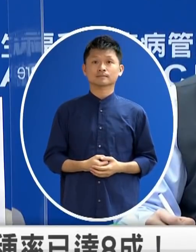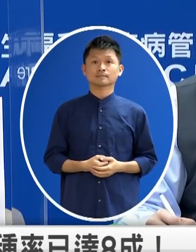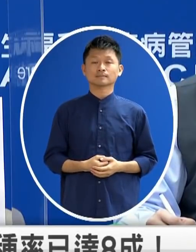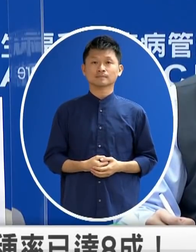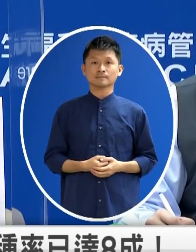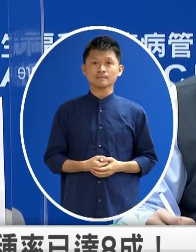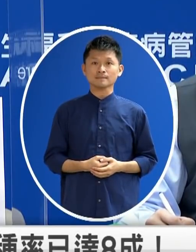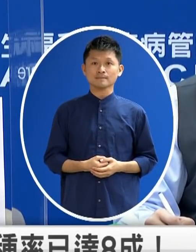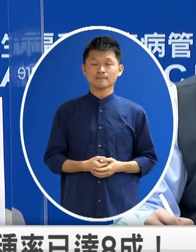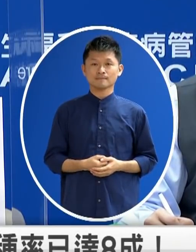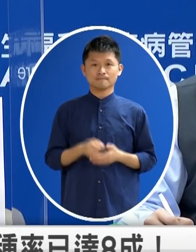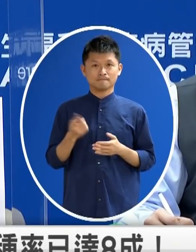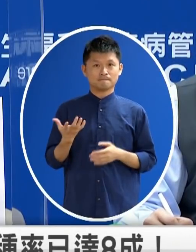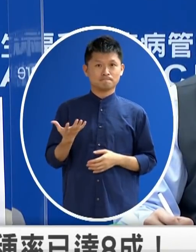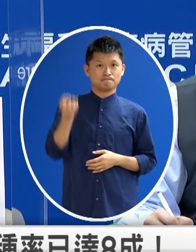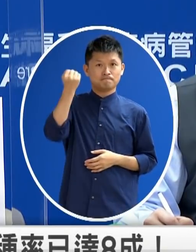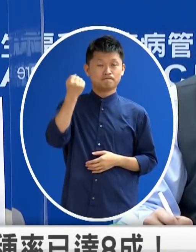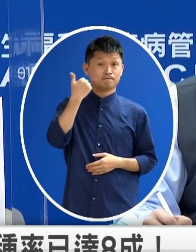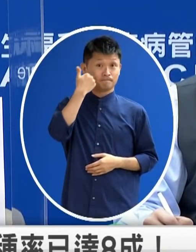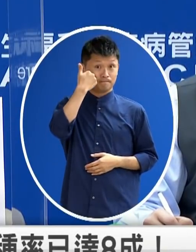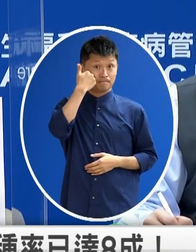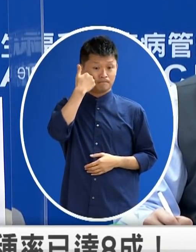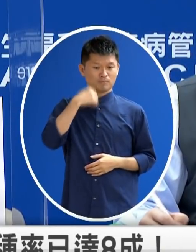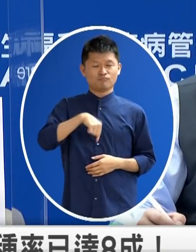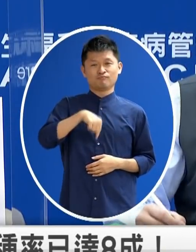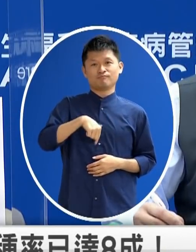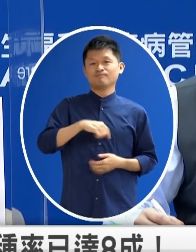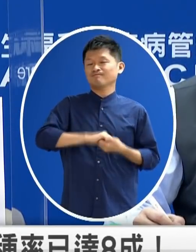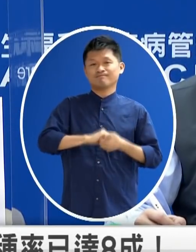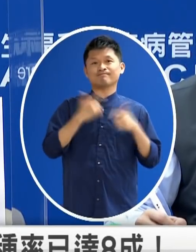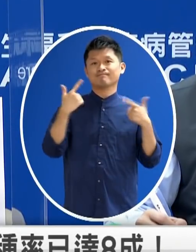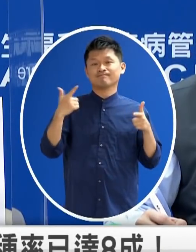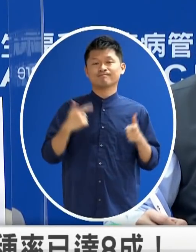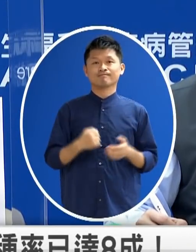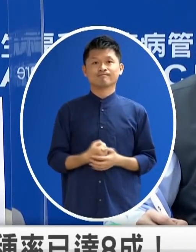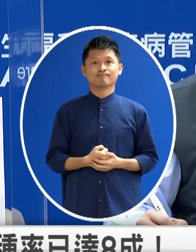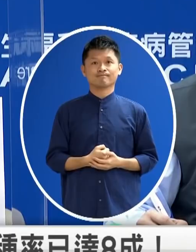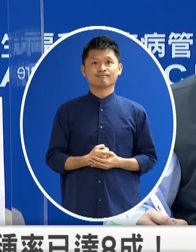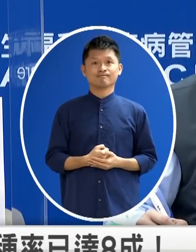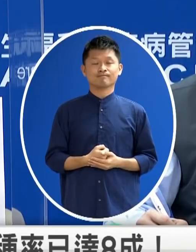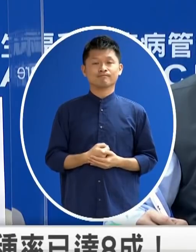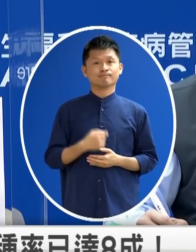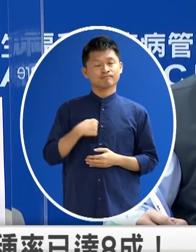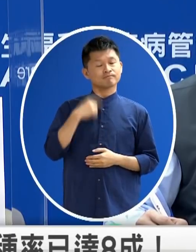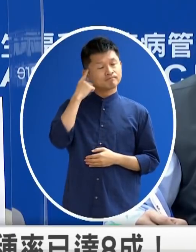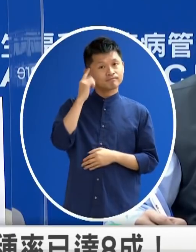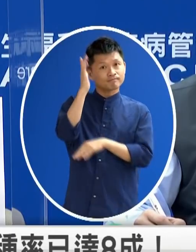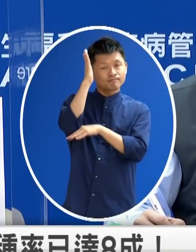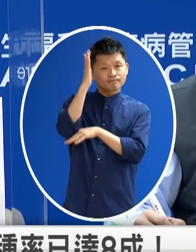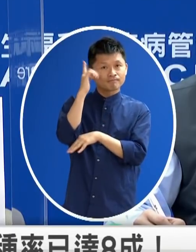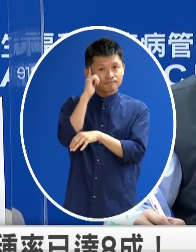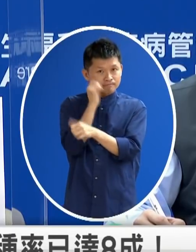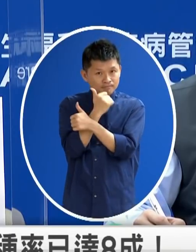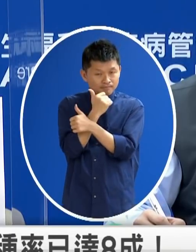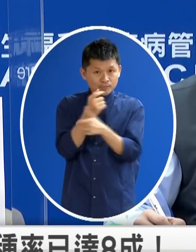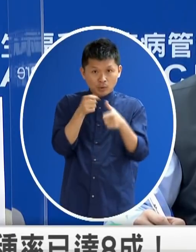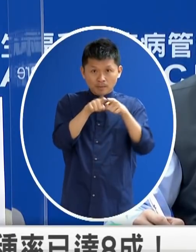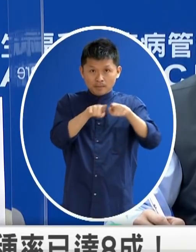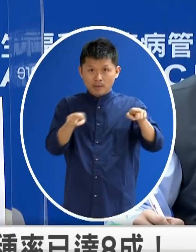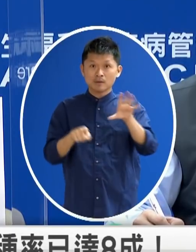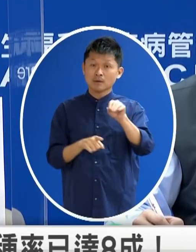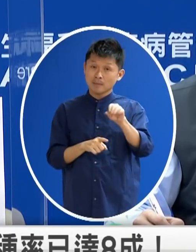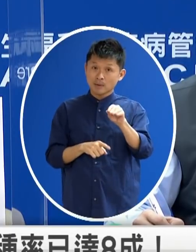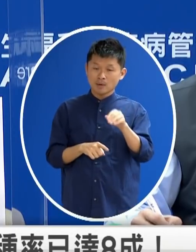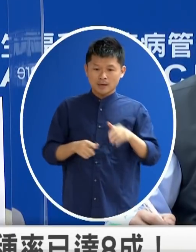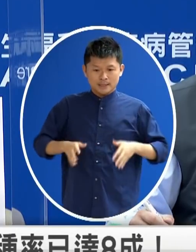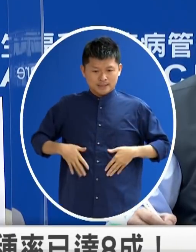部分的决定权恐怕不在我们这边了哈，不过我相信好，政府一定会考虑一个公平性哈跟一个